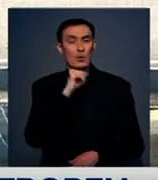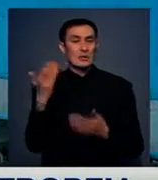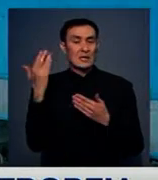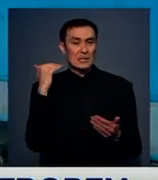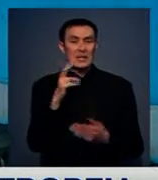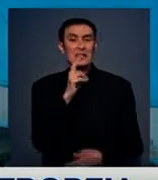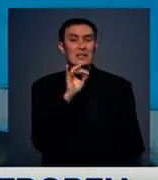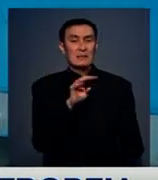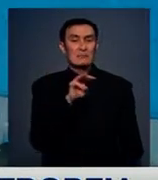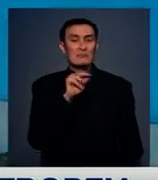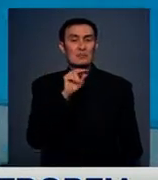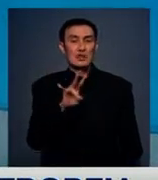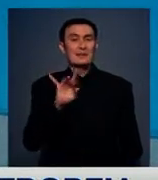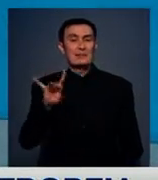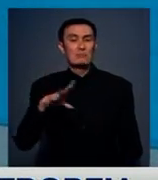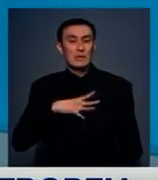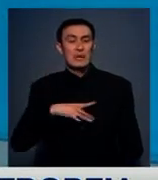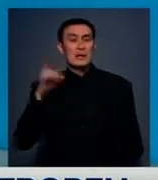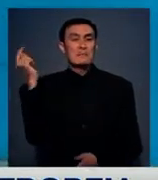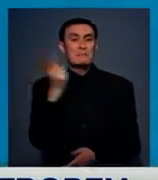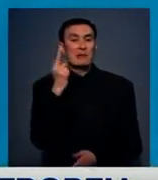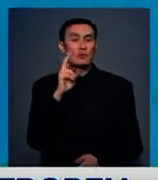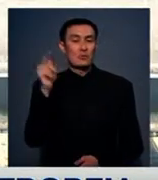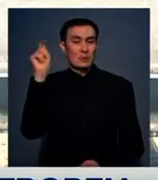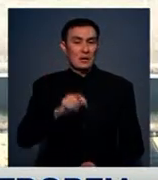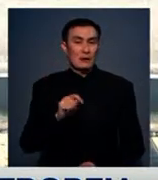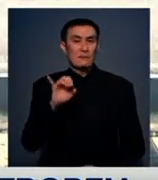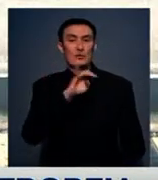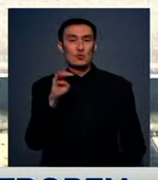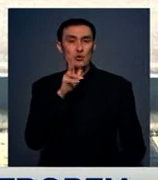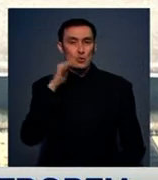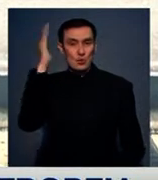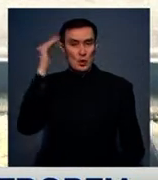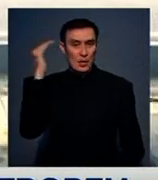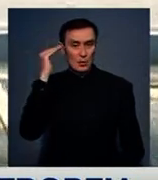Чен Ын стал первым северокорейским лидером, побывавшим в Южной Корее.